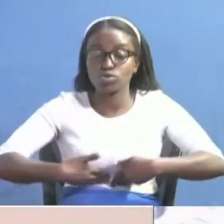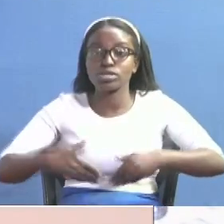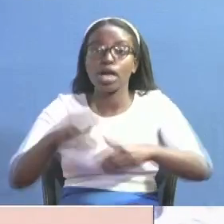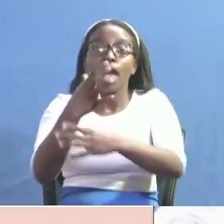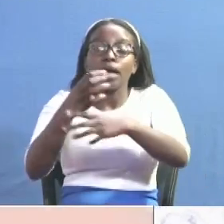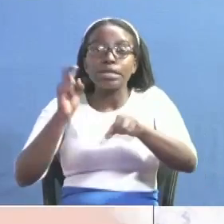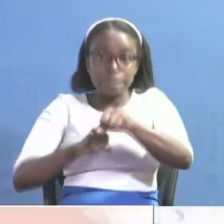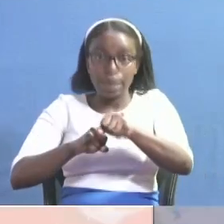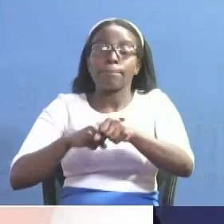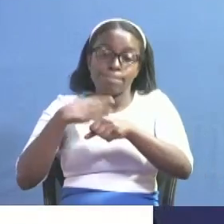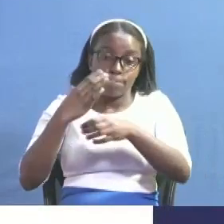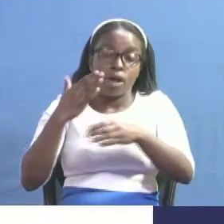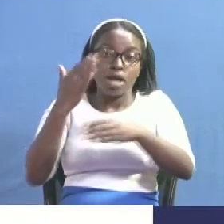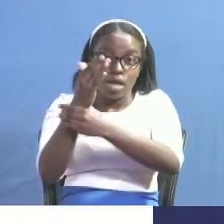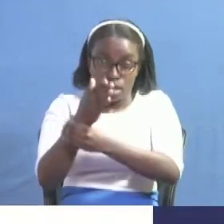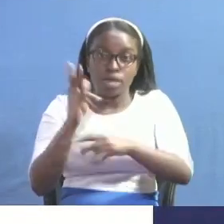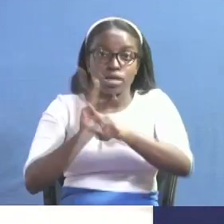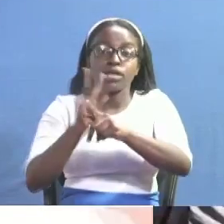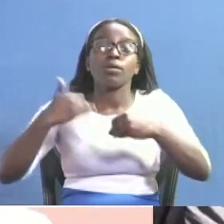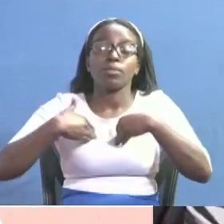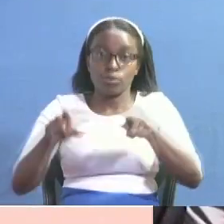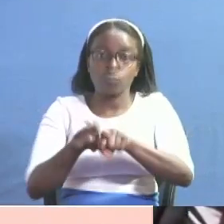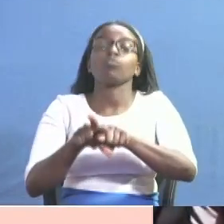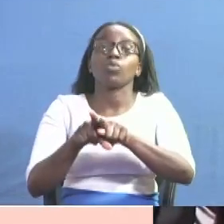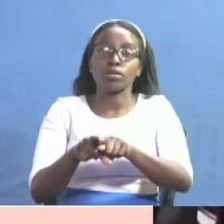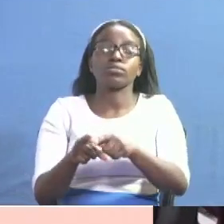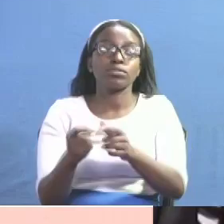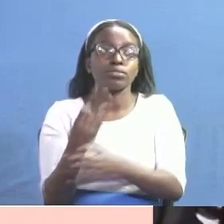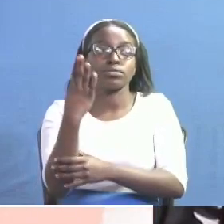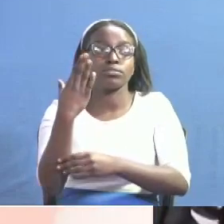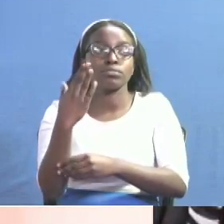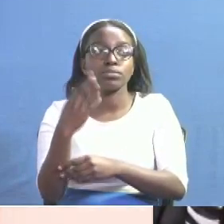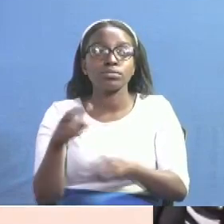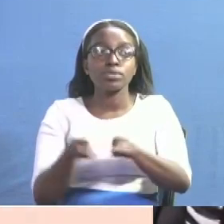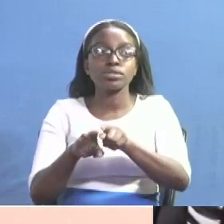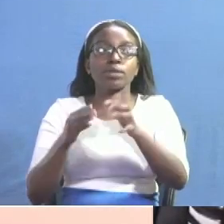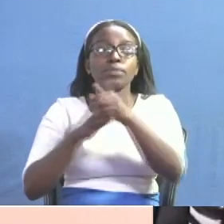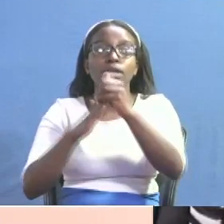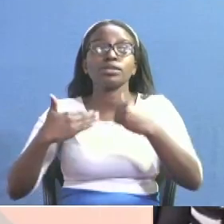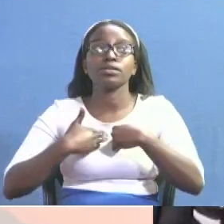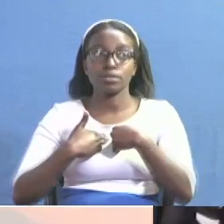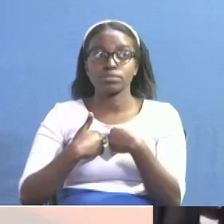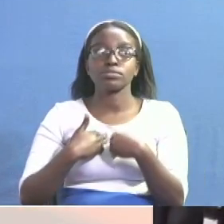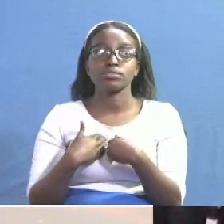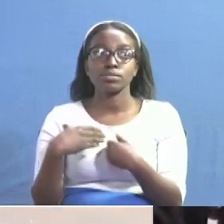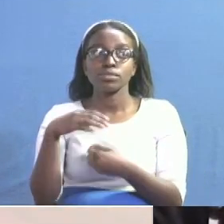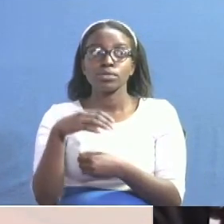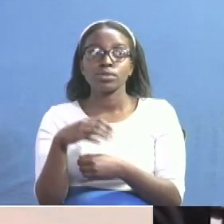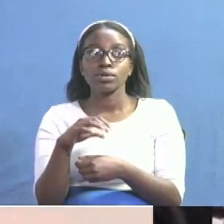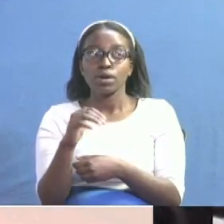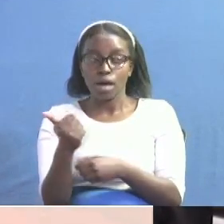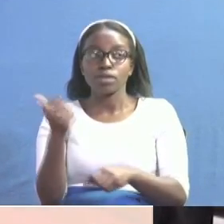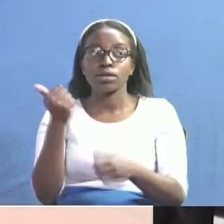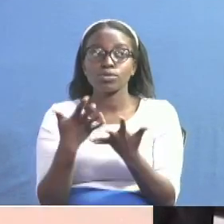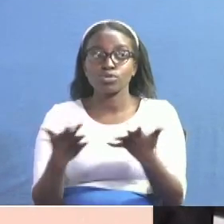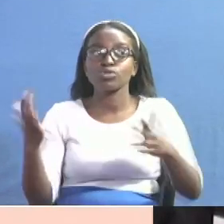huu, akibainisha kuwa kuna fursa kubwa ya kujiajiri. As a breeder, still I've been doing other things wrongly, but